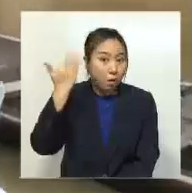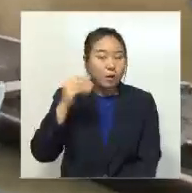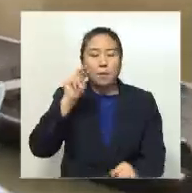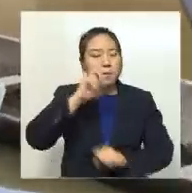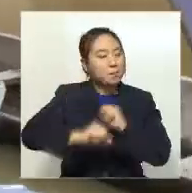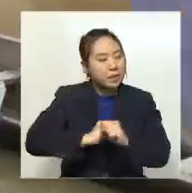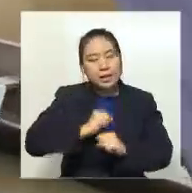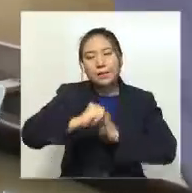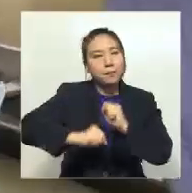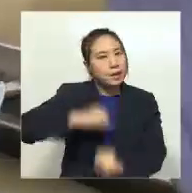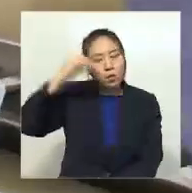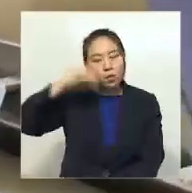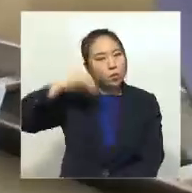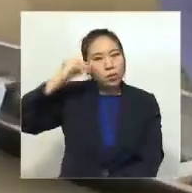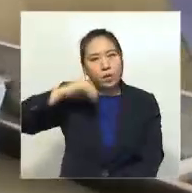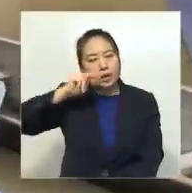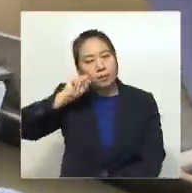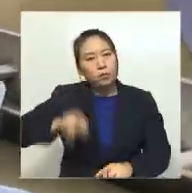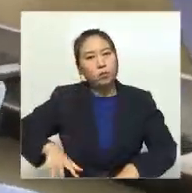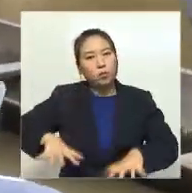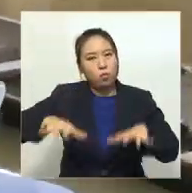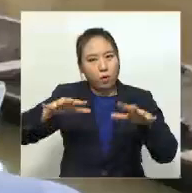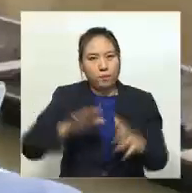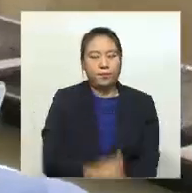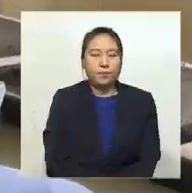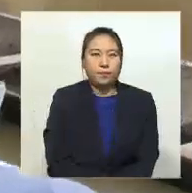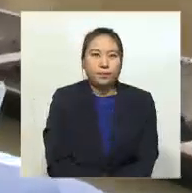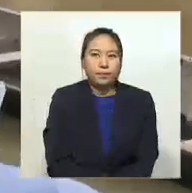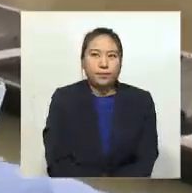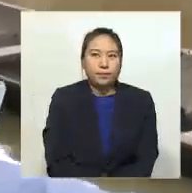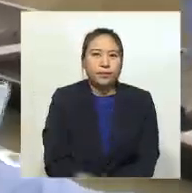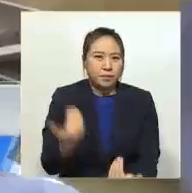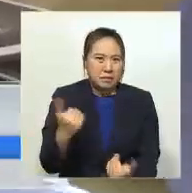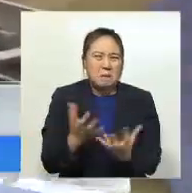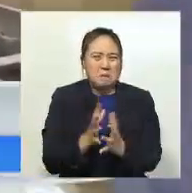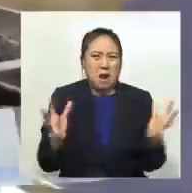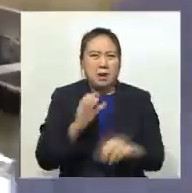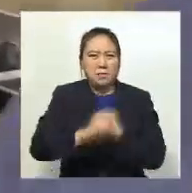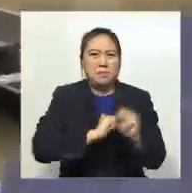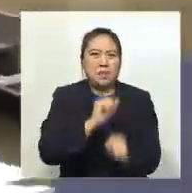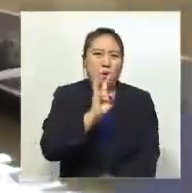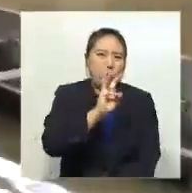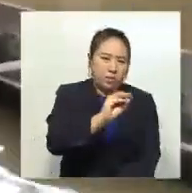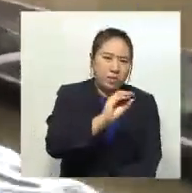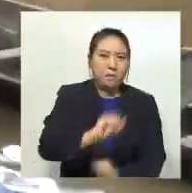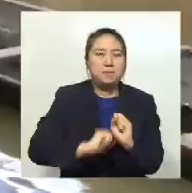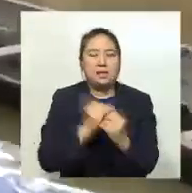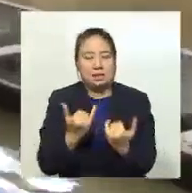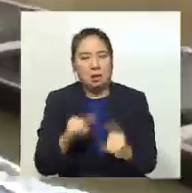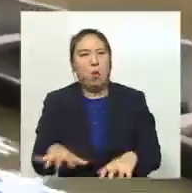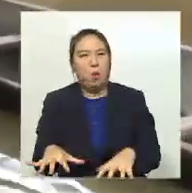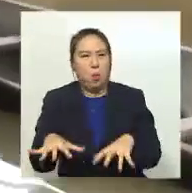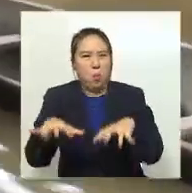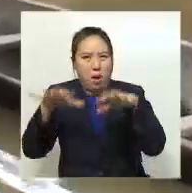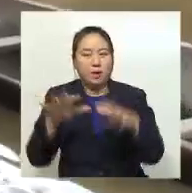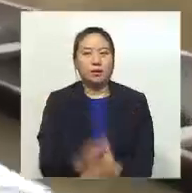กปีแต่ว่ามี2ปีที่มันเยอะหน่อย ปีที่แล้วครับ ปี60กับปีนี้ ตอนนี้เราจุดที่